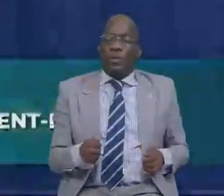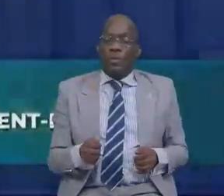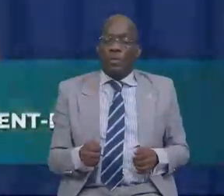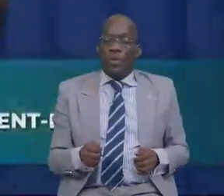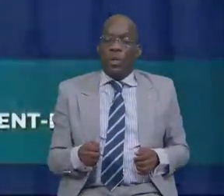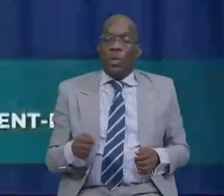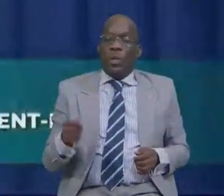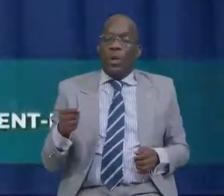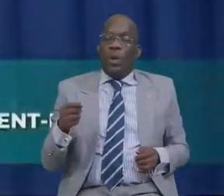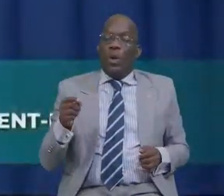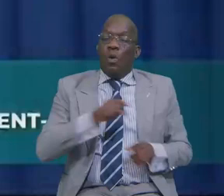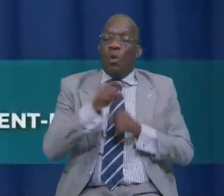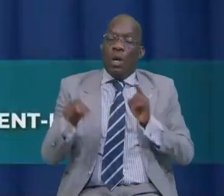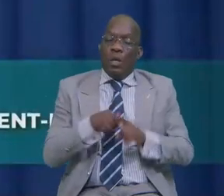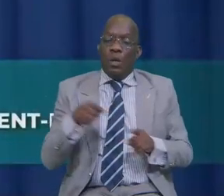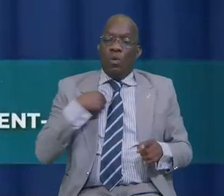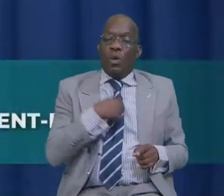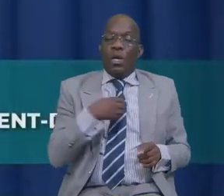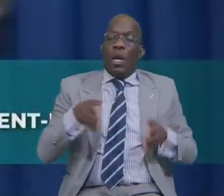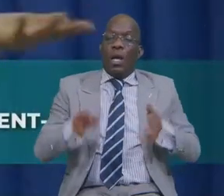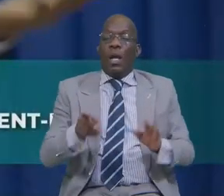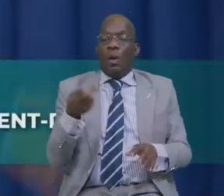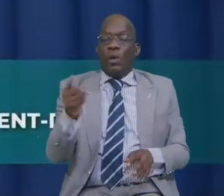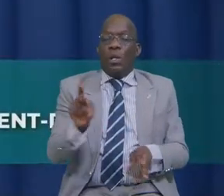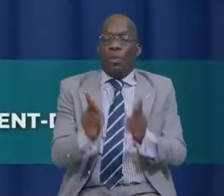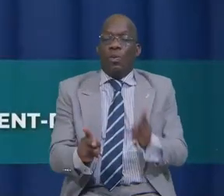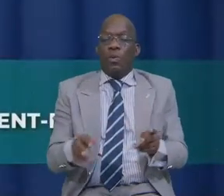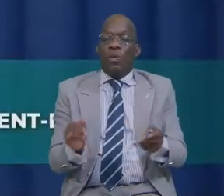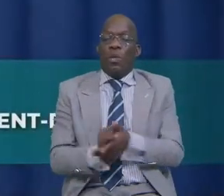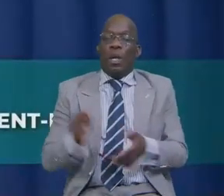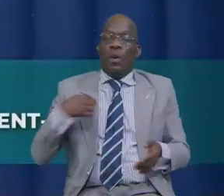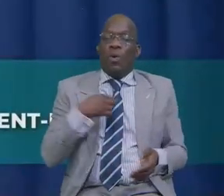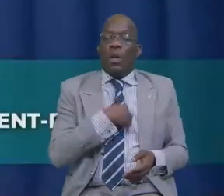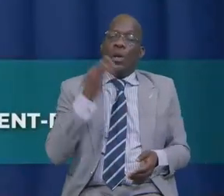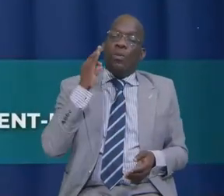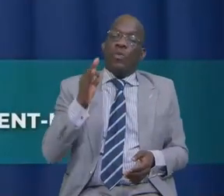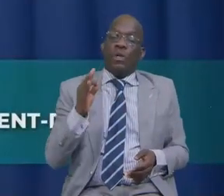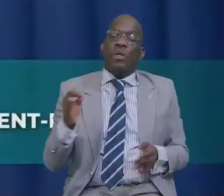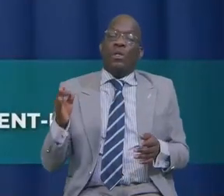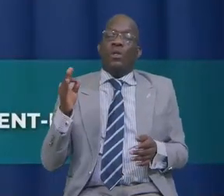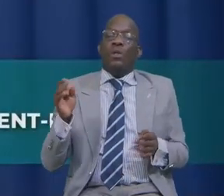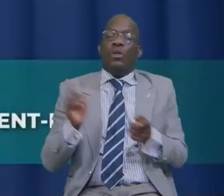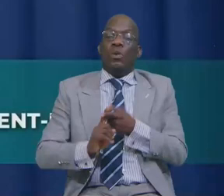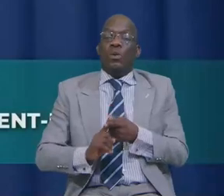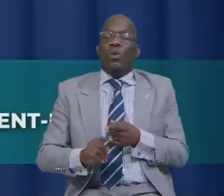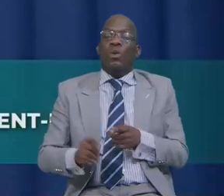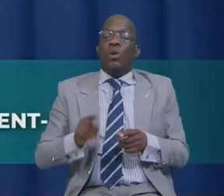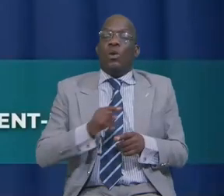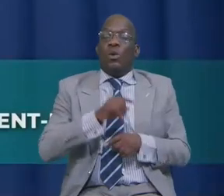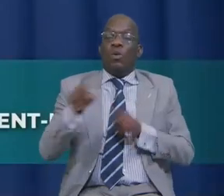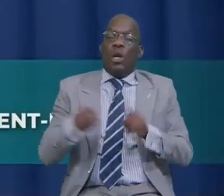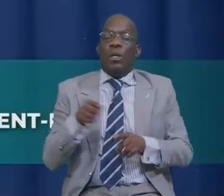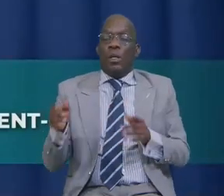sommes dans le ministère lorsque nous permettons aux gens à qui nous prêchons de voir